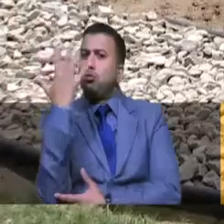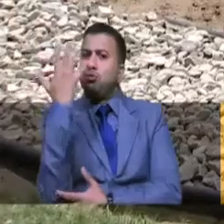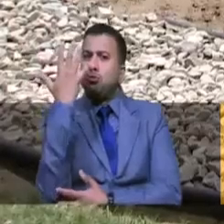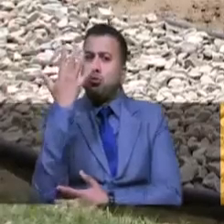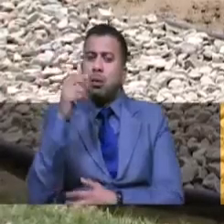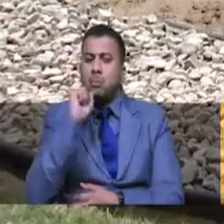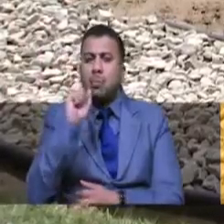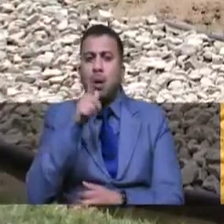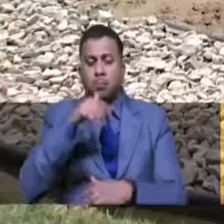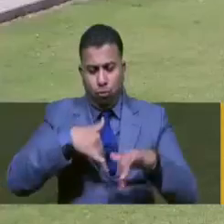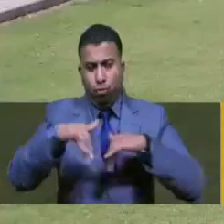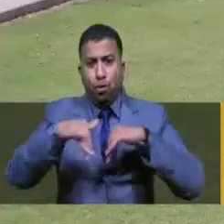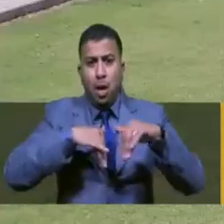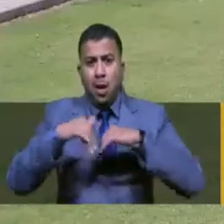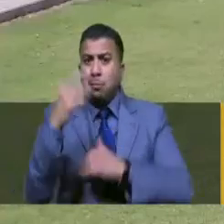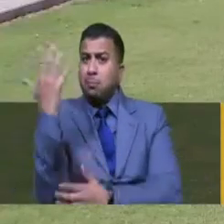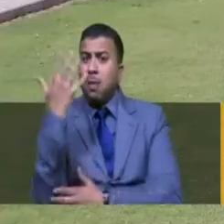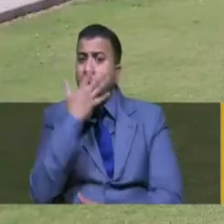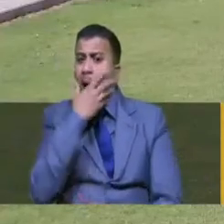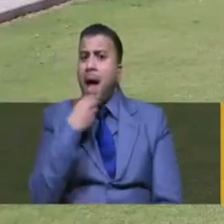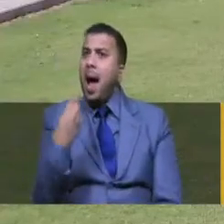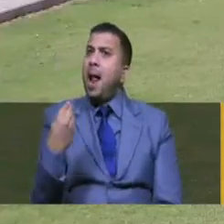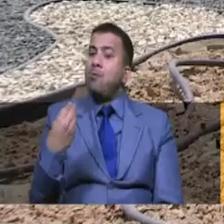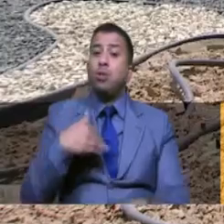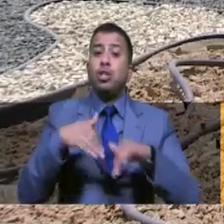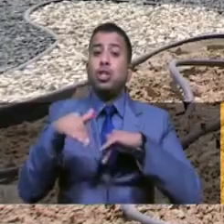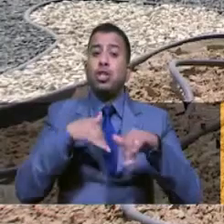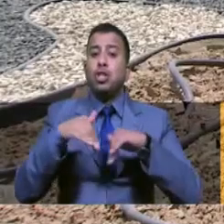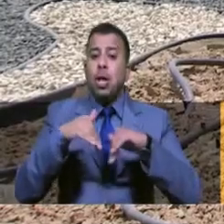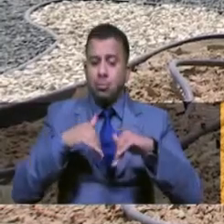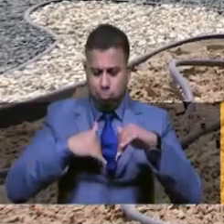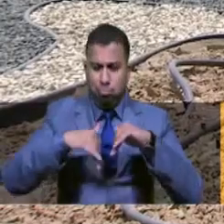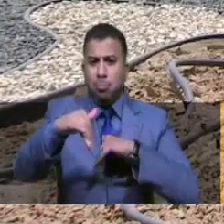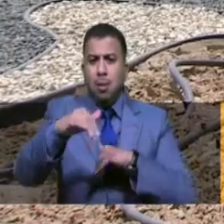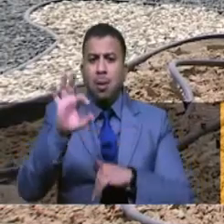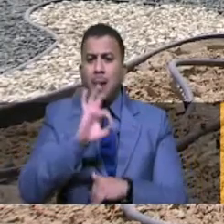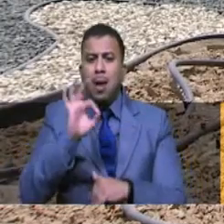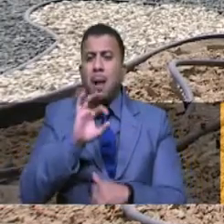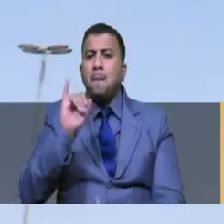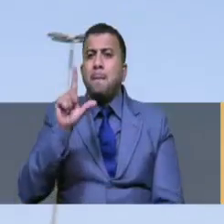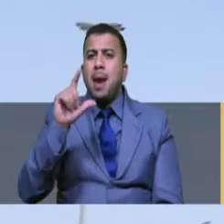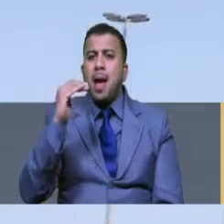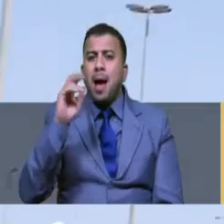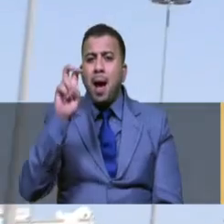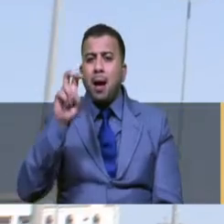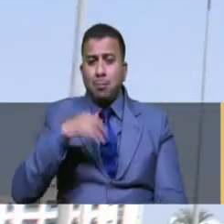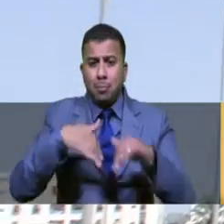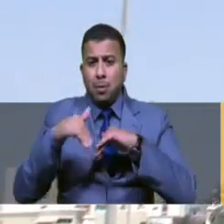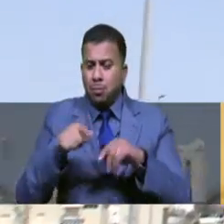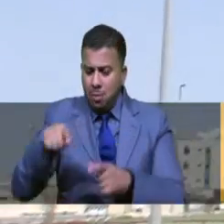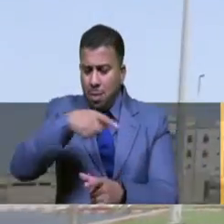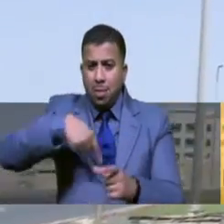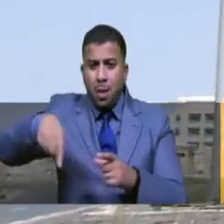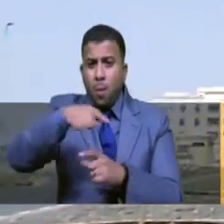للجزر الوسطية في الشوارع وتجميلها كالشارع الممتد من منطقة خطم ملاحة الحدودي وحتى